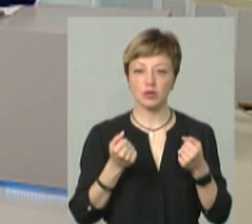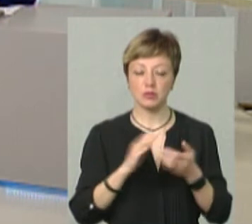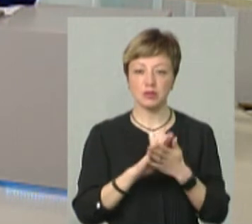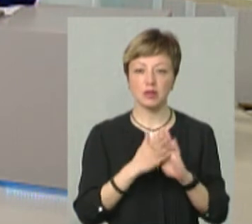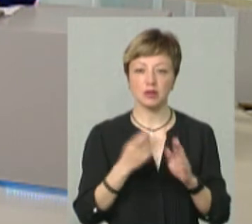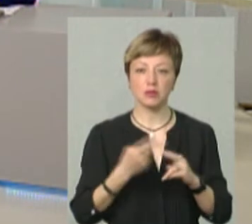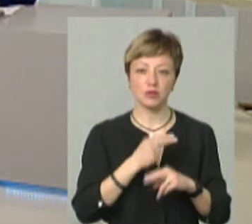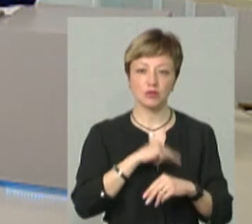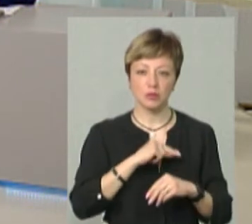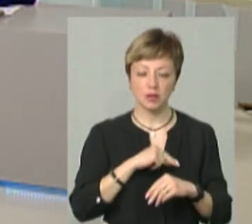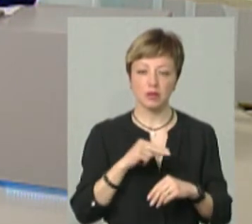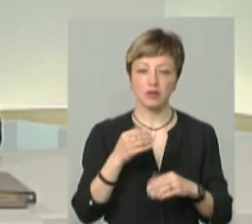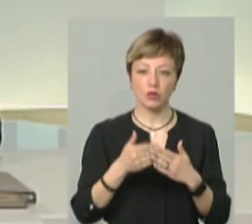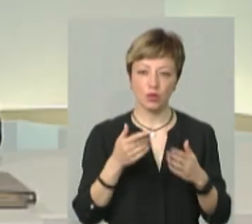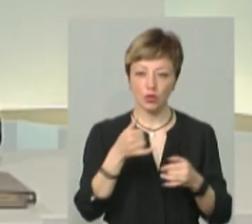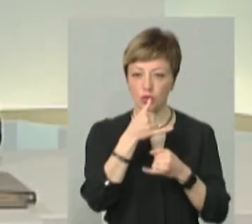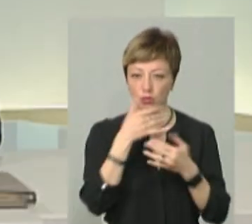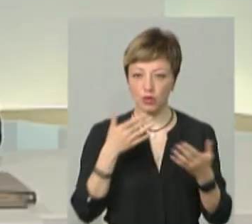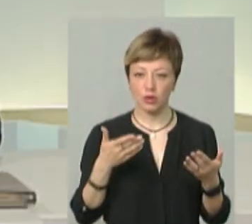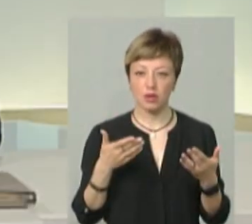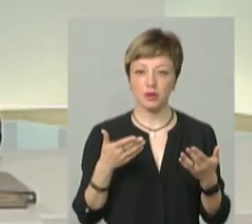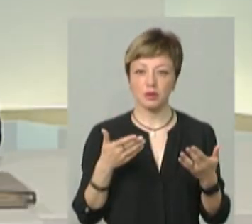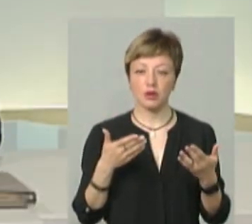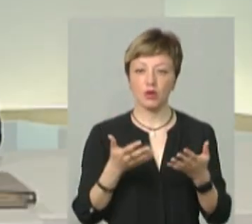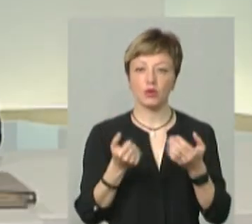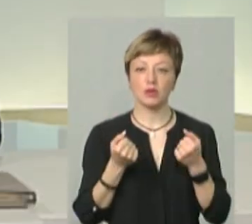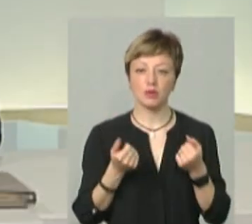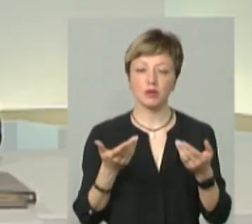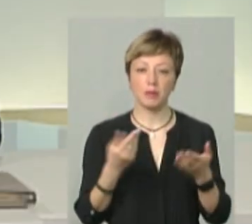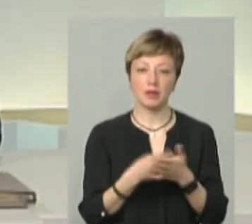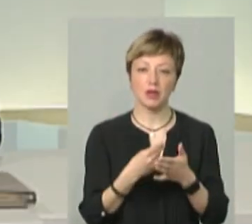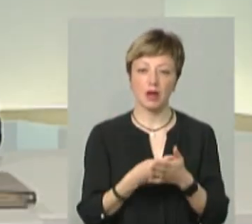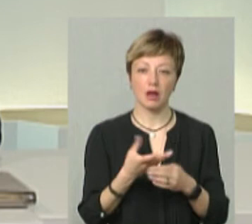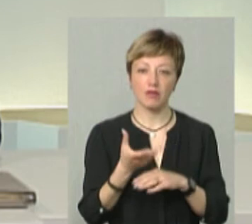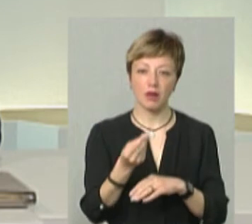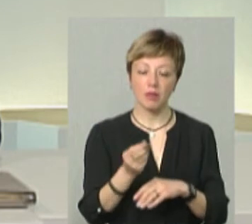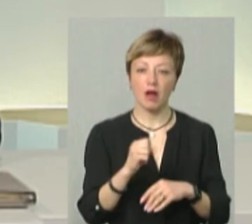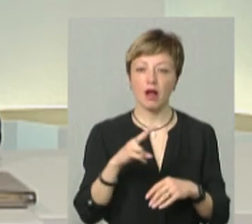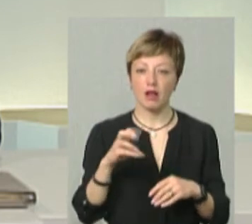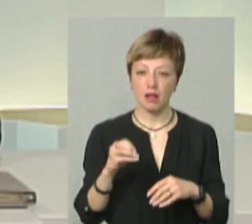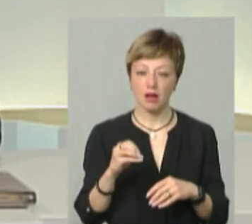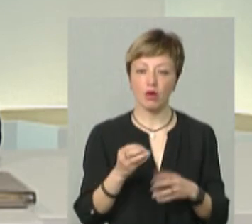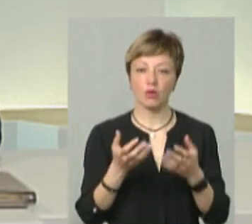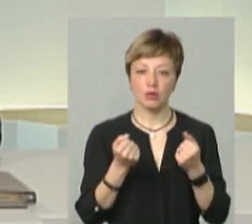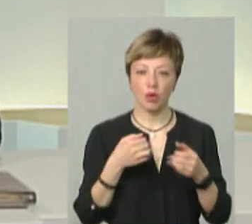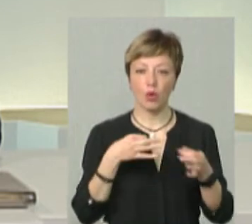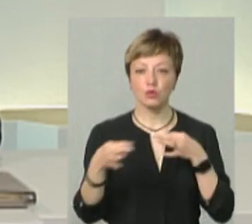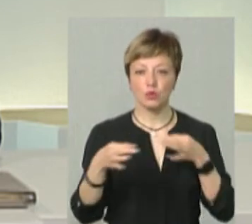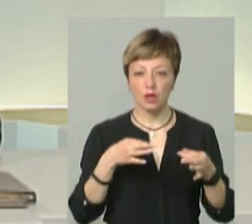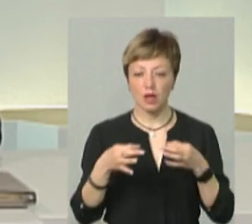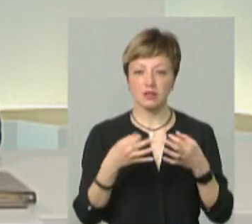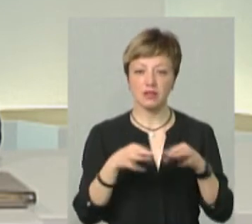статус безробітного, від того і не могли отримувати якісь матеріальні виплати, але разом з тим вони отримували